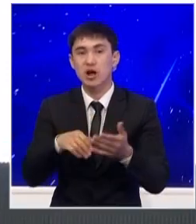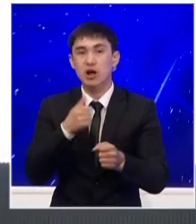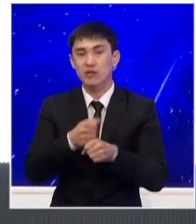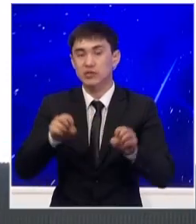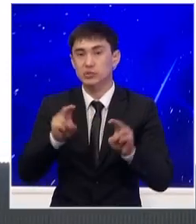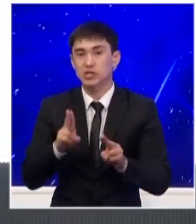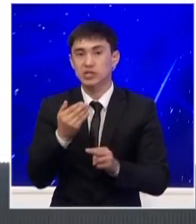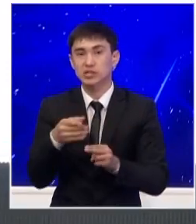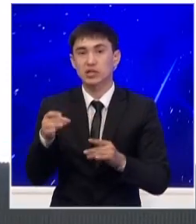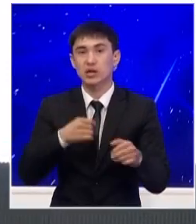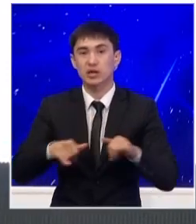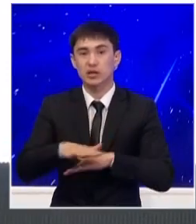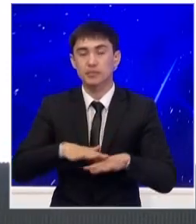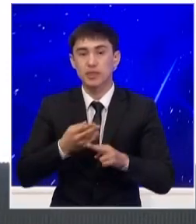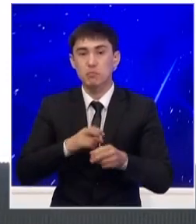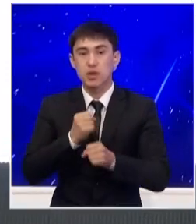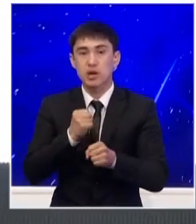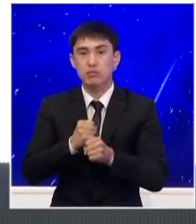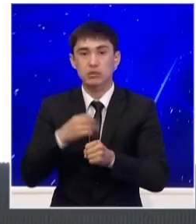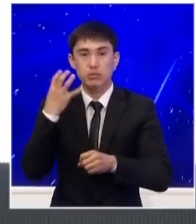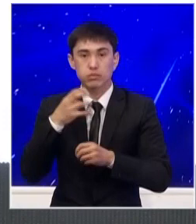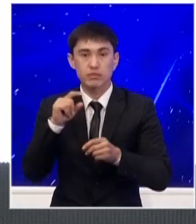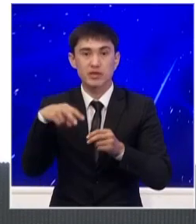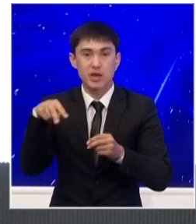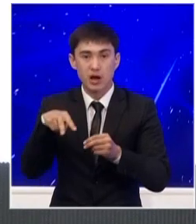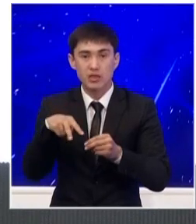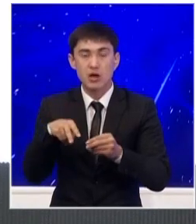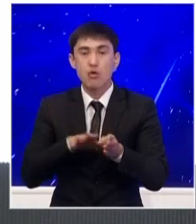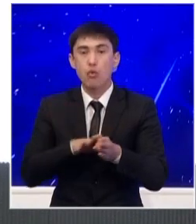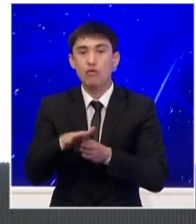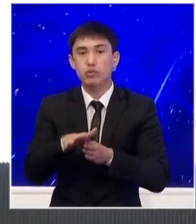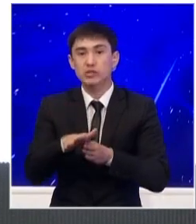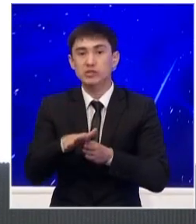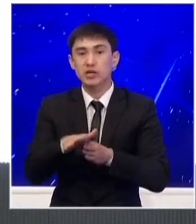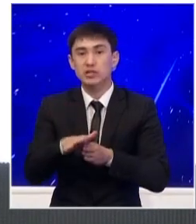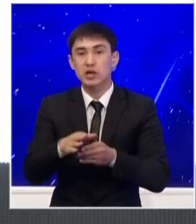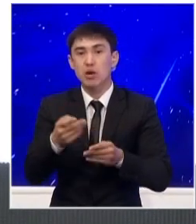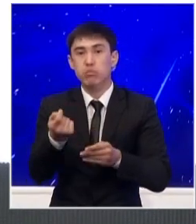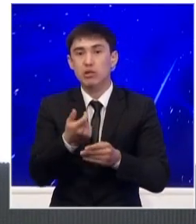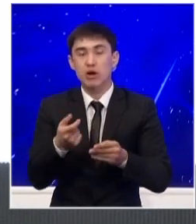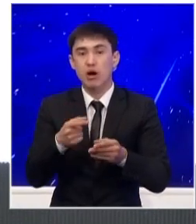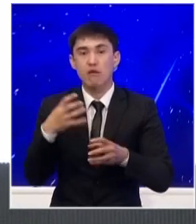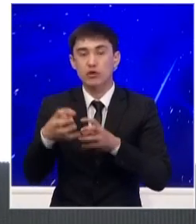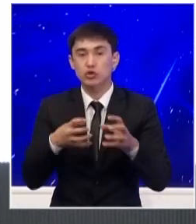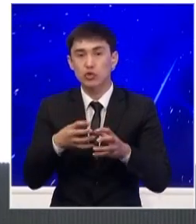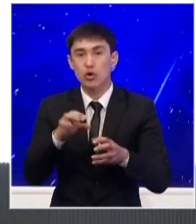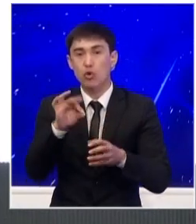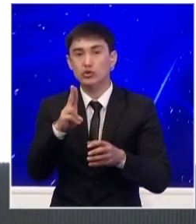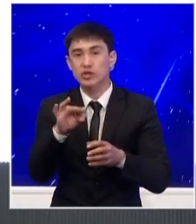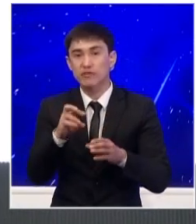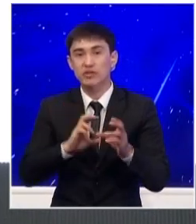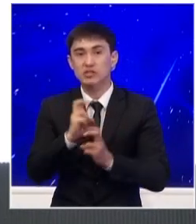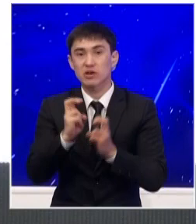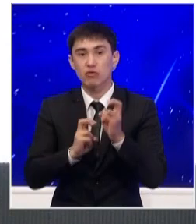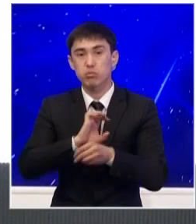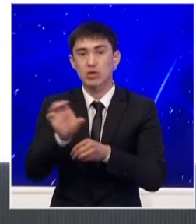непосредственная специализация на рынке. Переработку плодов и ягод в области осуществляет Есикский плодовощной консервный завод, который производит в